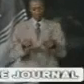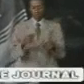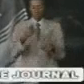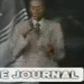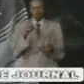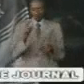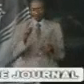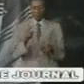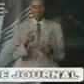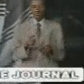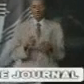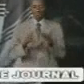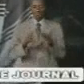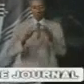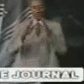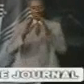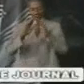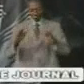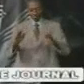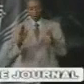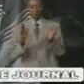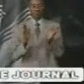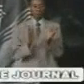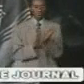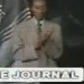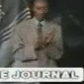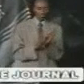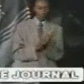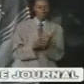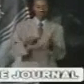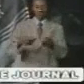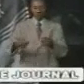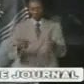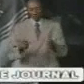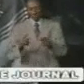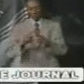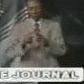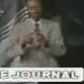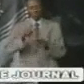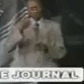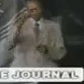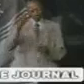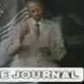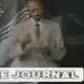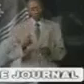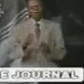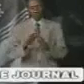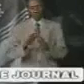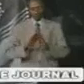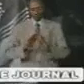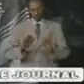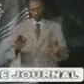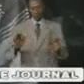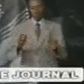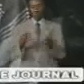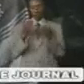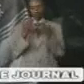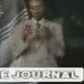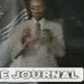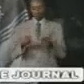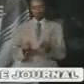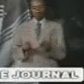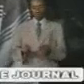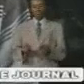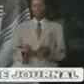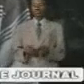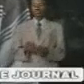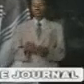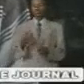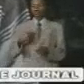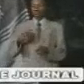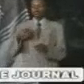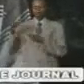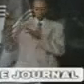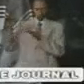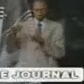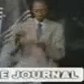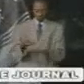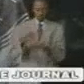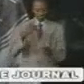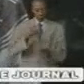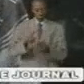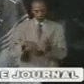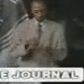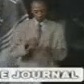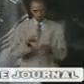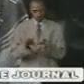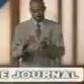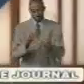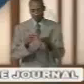ce soit pas seulement pour la francophonie ponctuelle, non, mais ce soit quelque chose de permanent, que la propriété et que l'ordre soient permanents dans